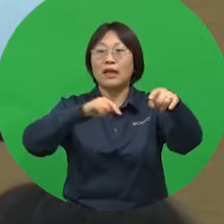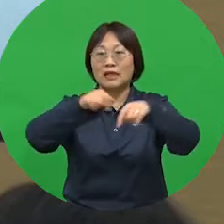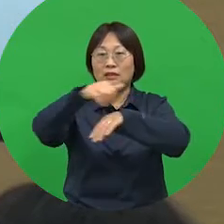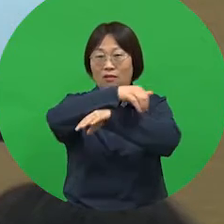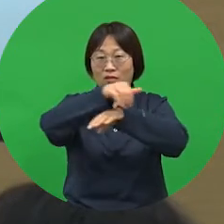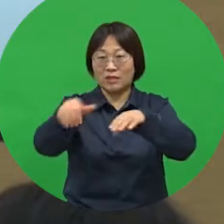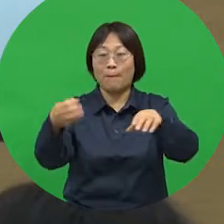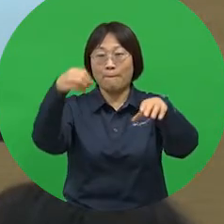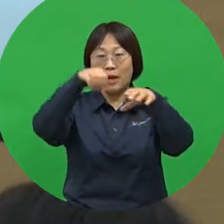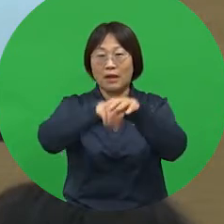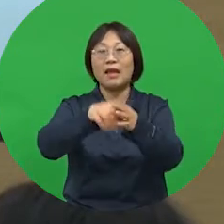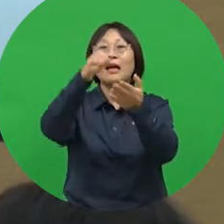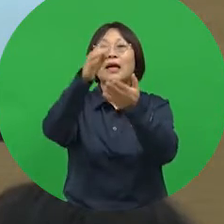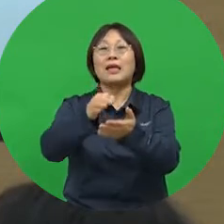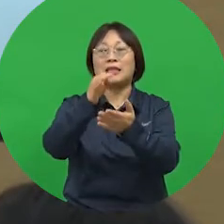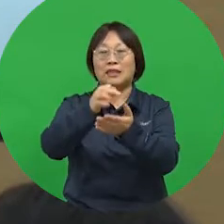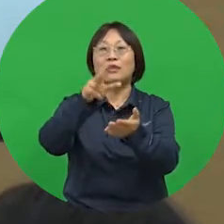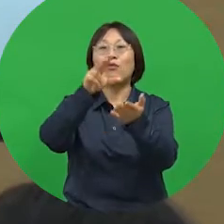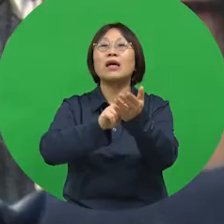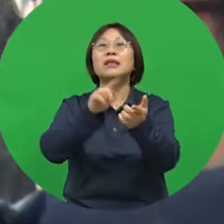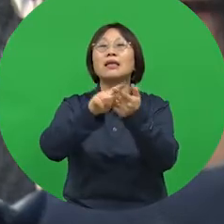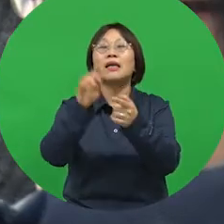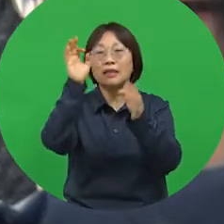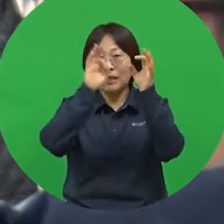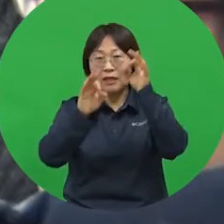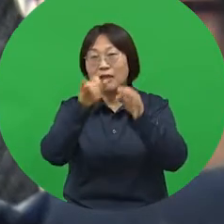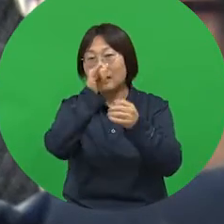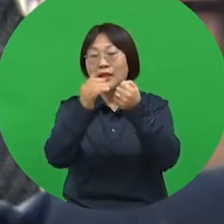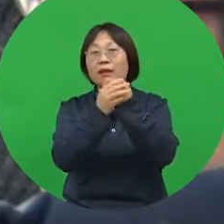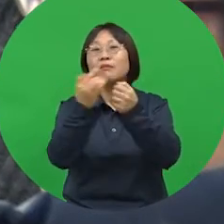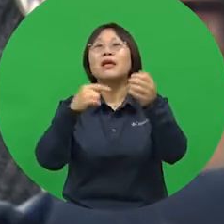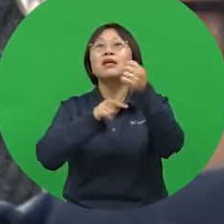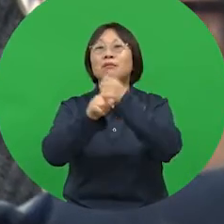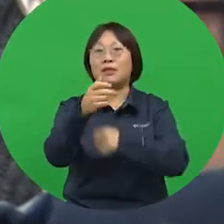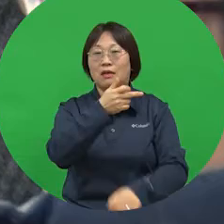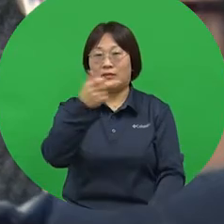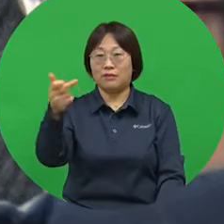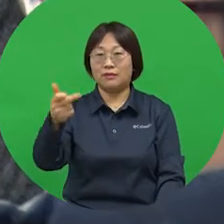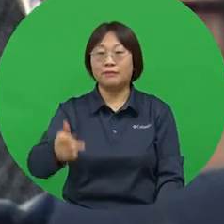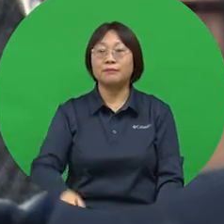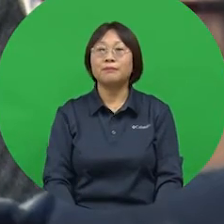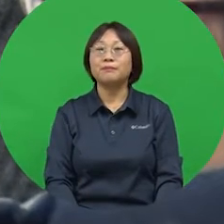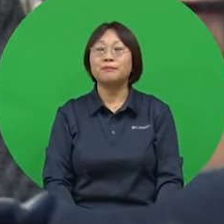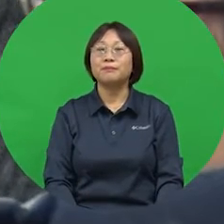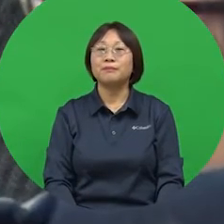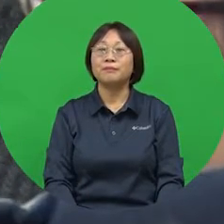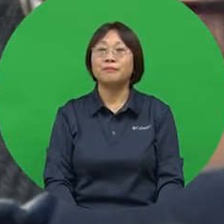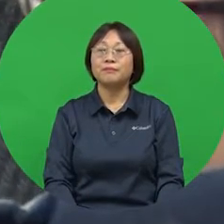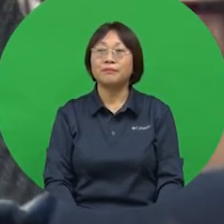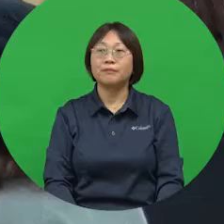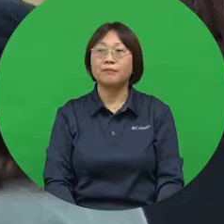다문화 정책이 담아야 할 가치와 과제를 모색하기 위해 마련돼 의미 깊은 시간이 이어졌습니다.